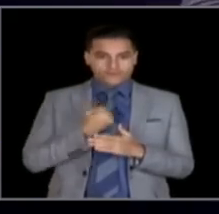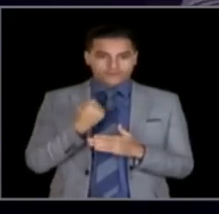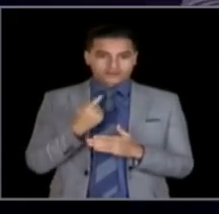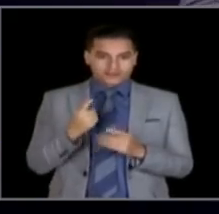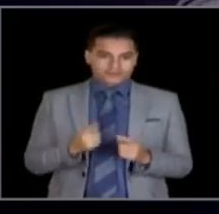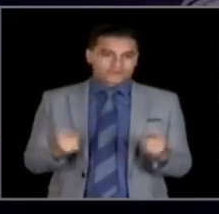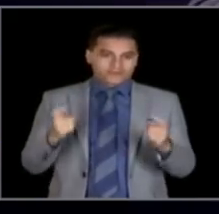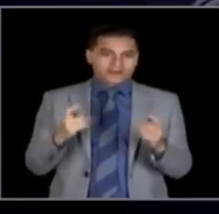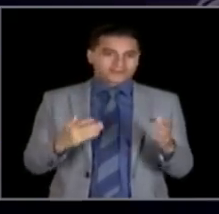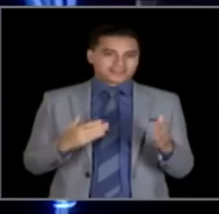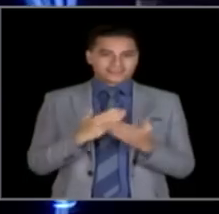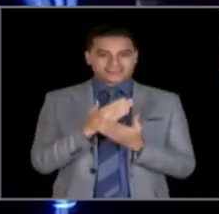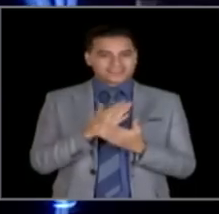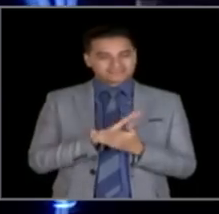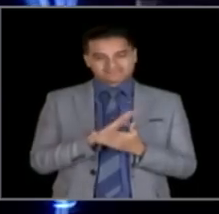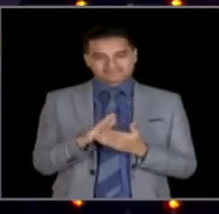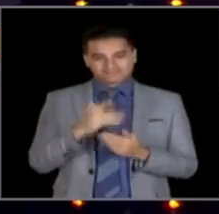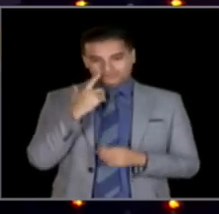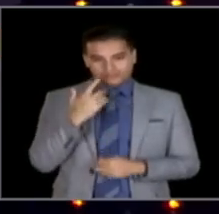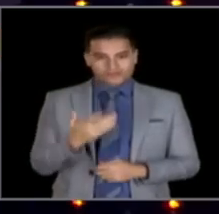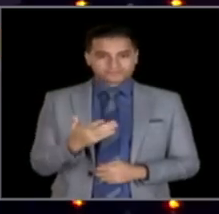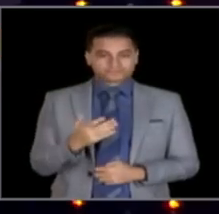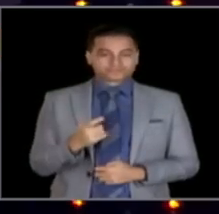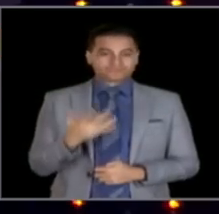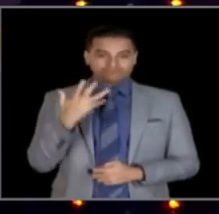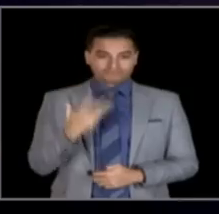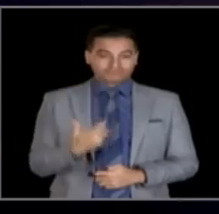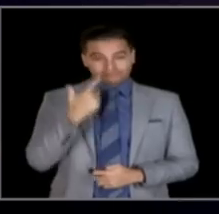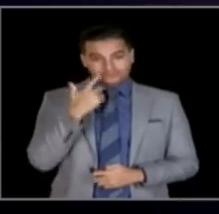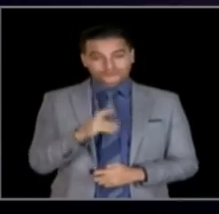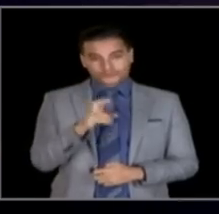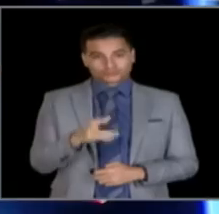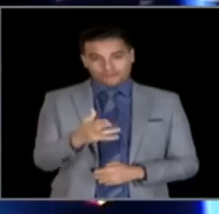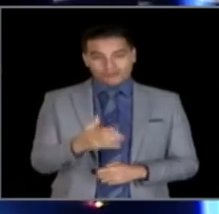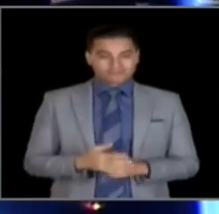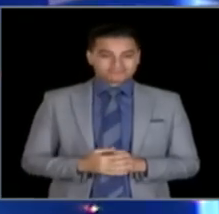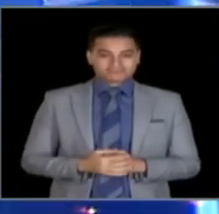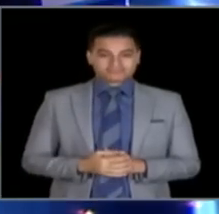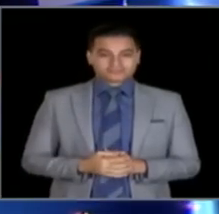مبروك إلى المباراة النهائية. قدرات ذهنية، والسؤال هو